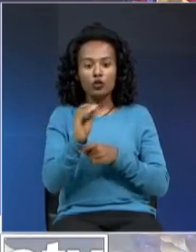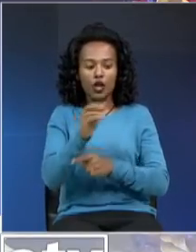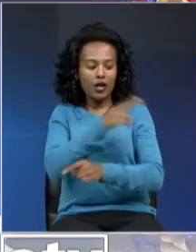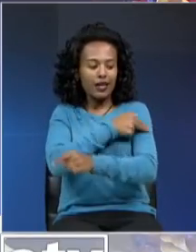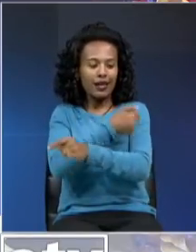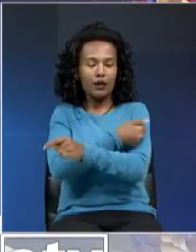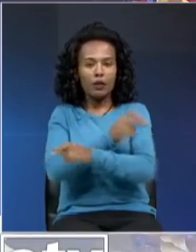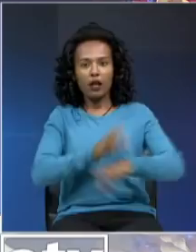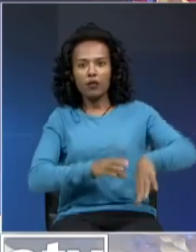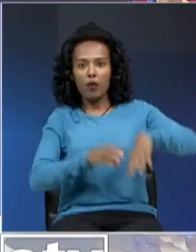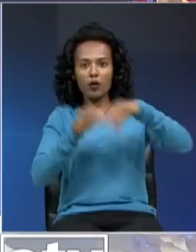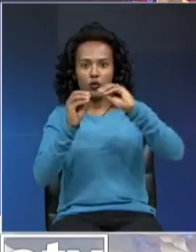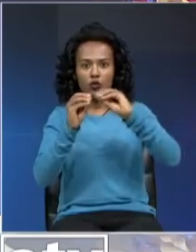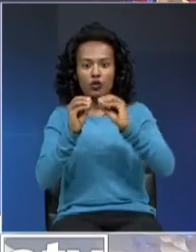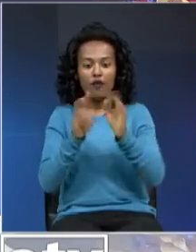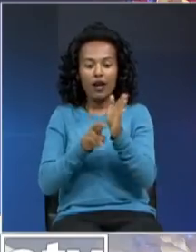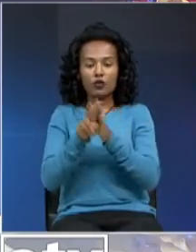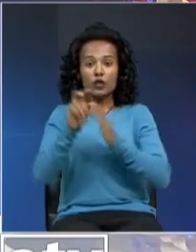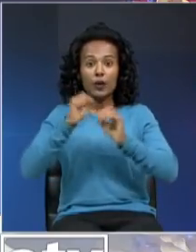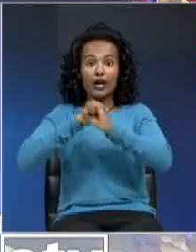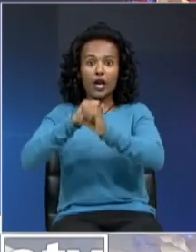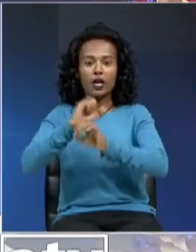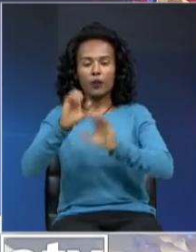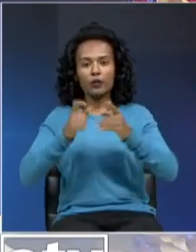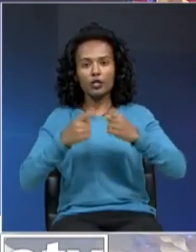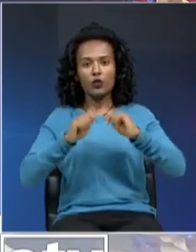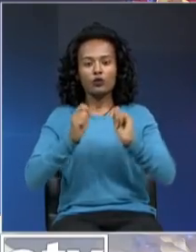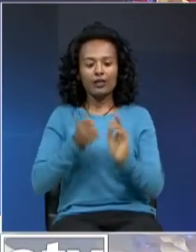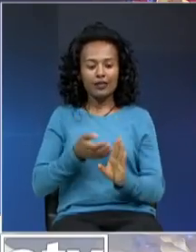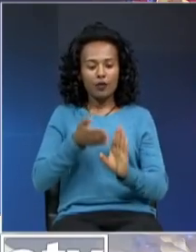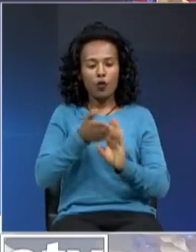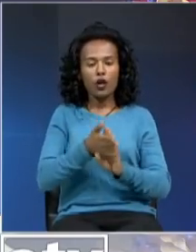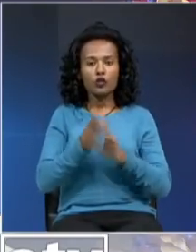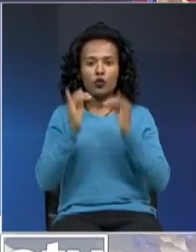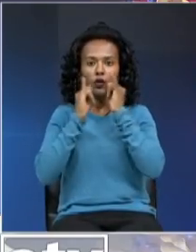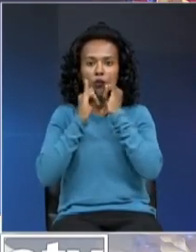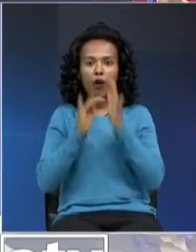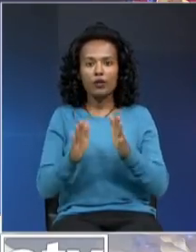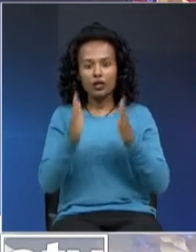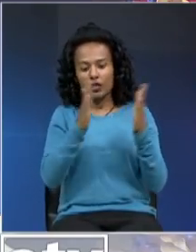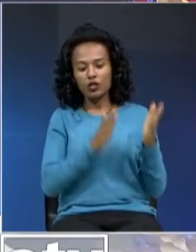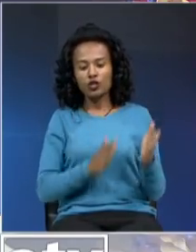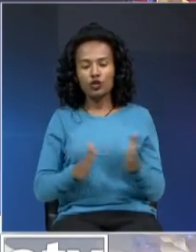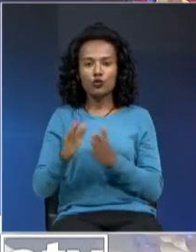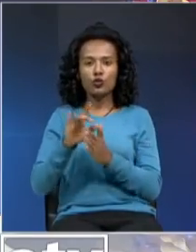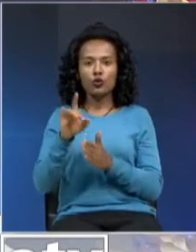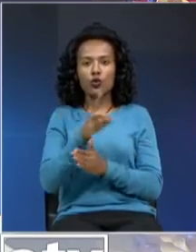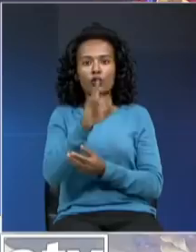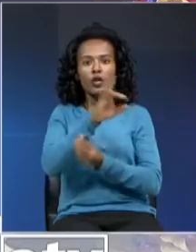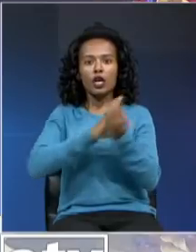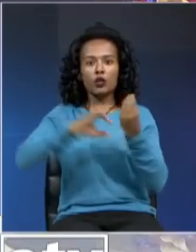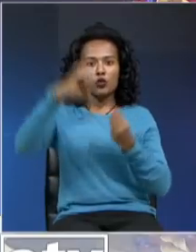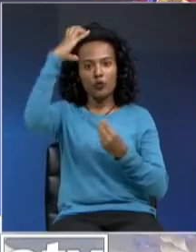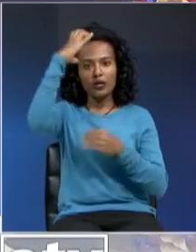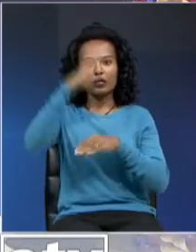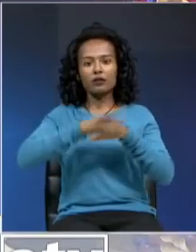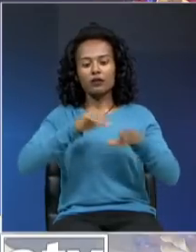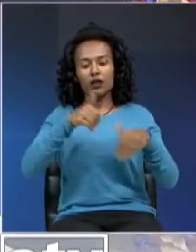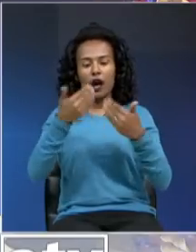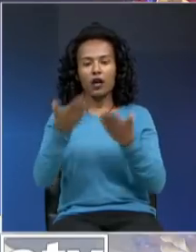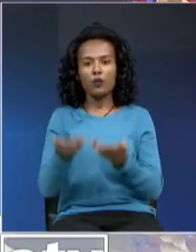የህክምና ተማሪዎች ቫይረሱን ለመከላከል በሚደረገው ጥረት የበኩላቸውን ለማበርከት ዝግጁ እንዲሆኑም የክልሉ መንግስት ጥሪ